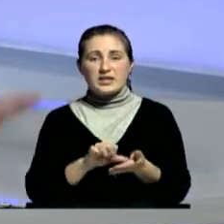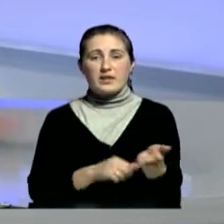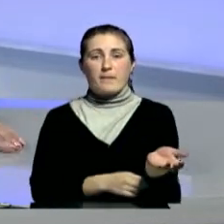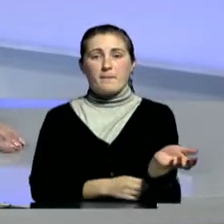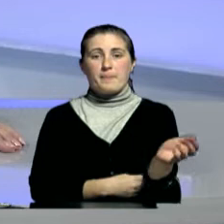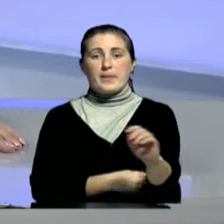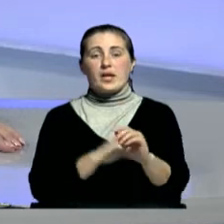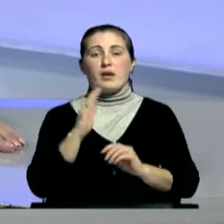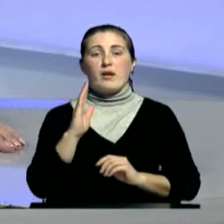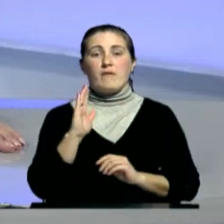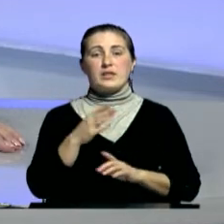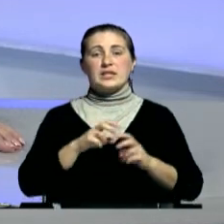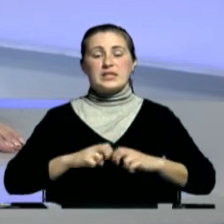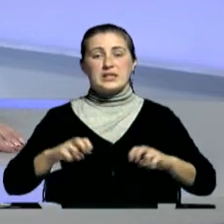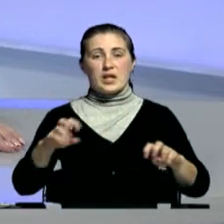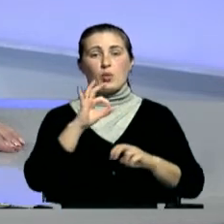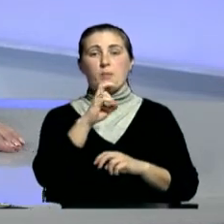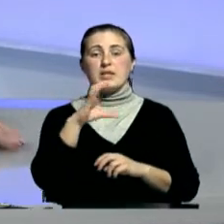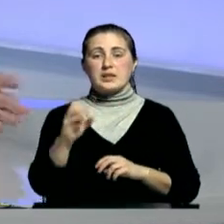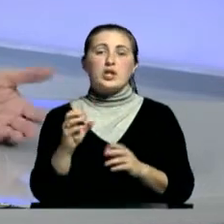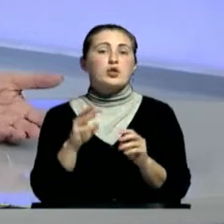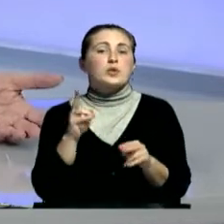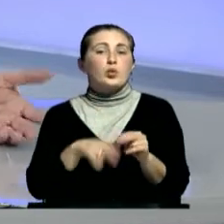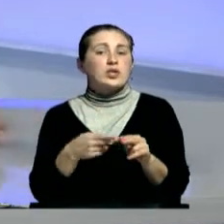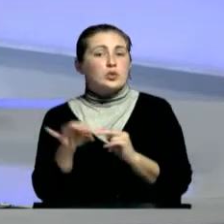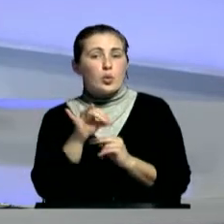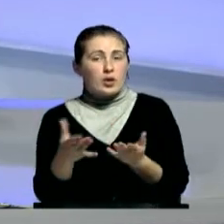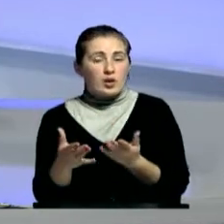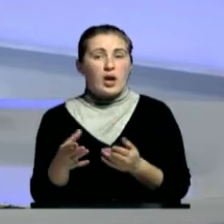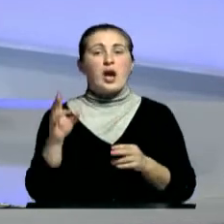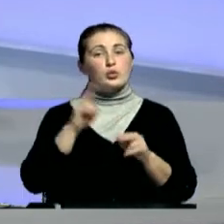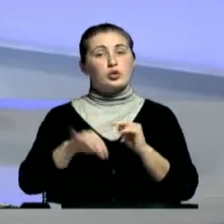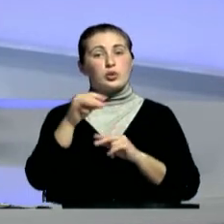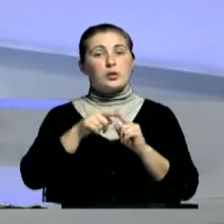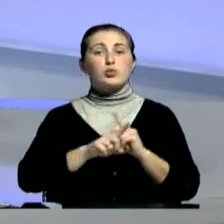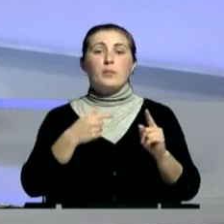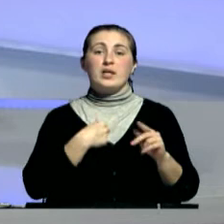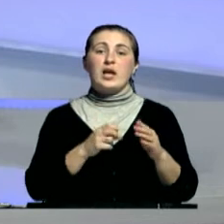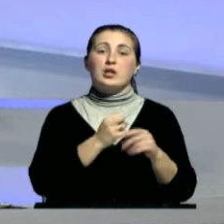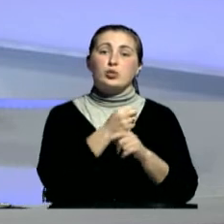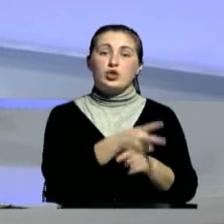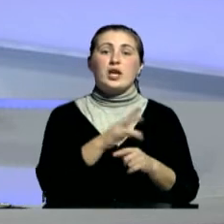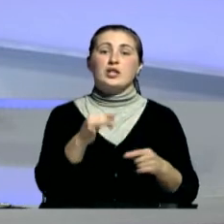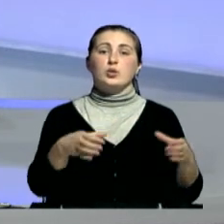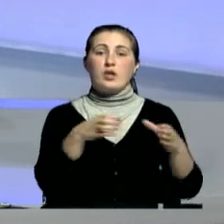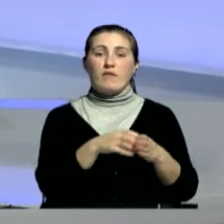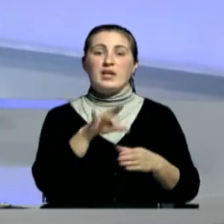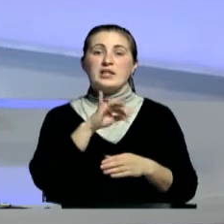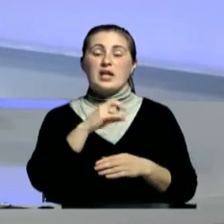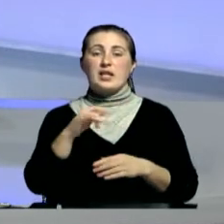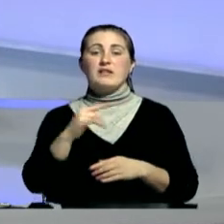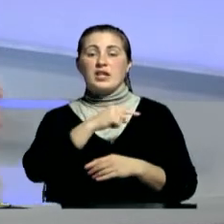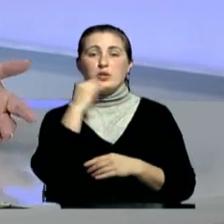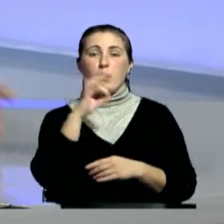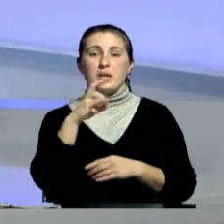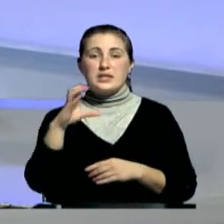в заседании ОБСЕ. И чем закончилась эта история? А закончилась эта история тем, что меня исключили из состава делегации России в